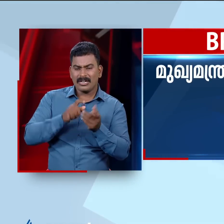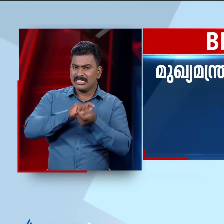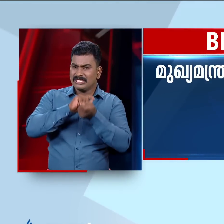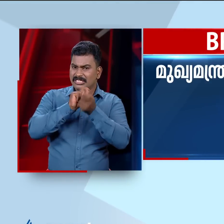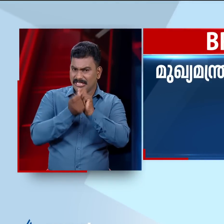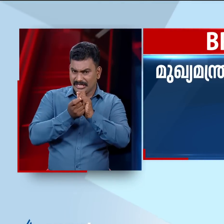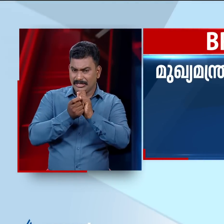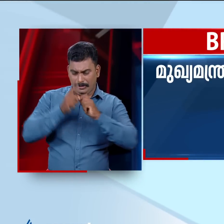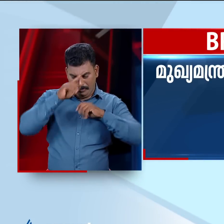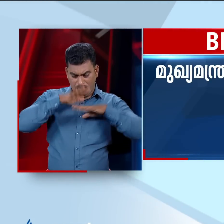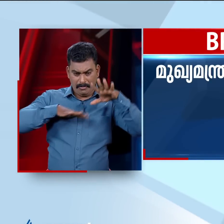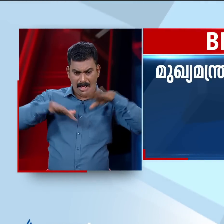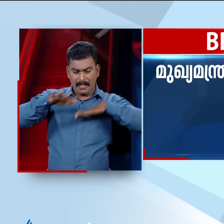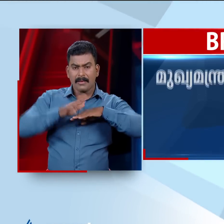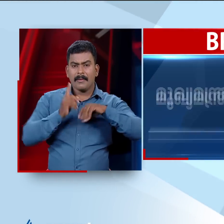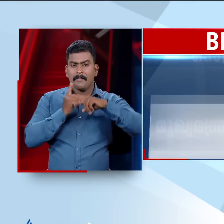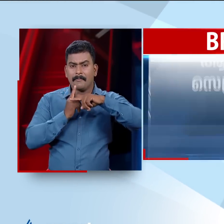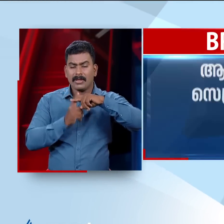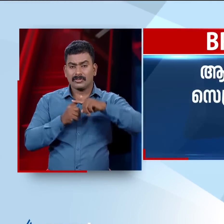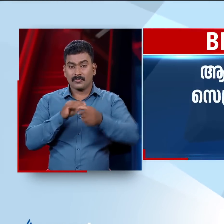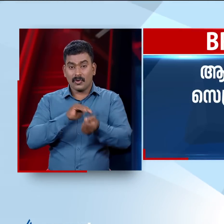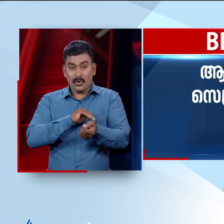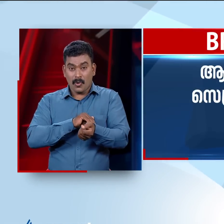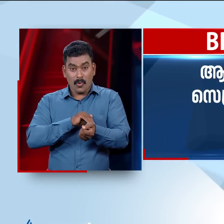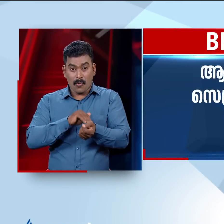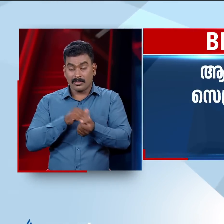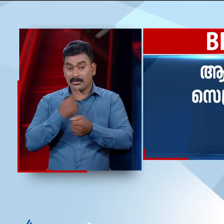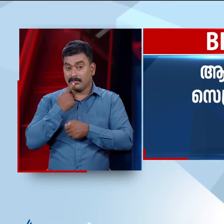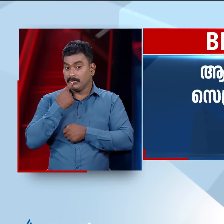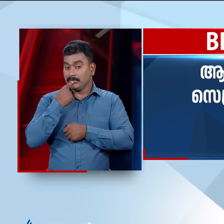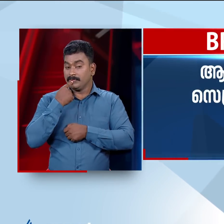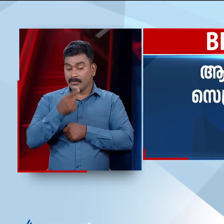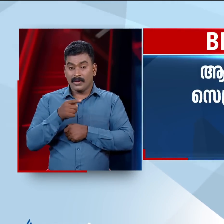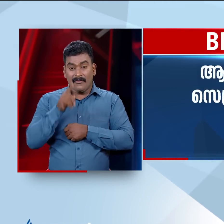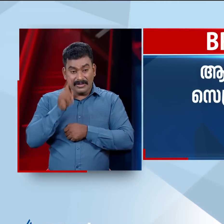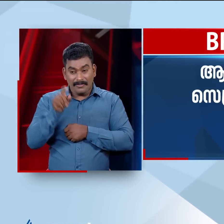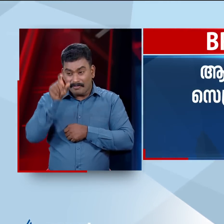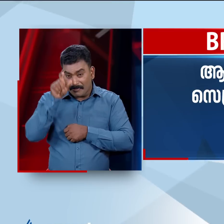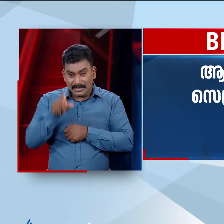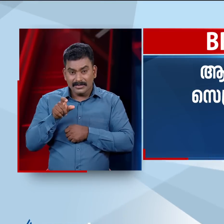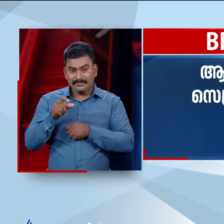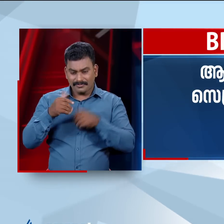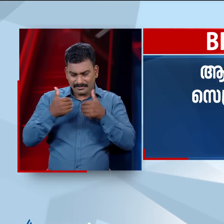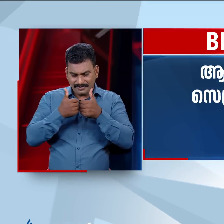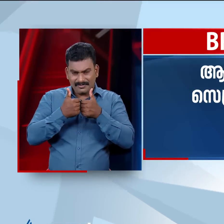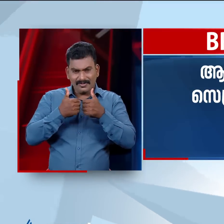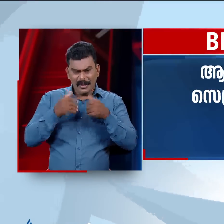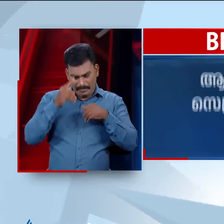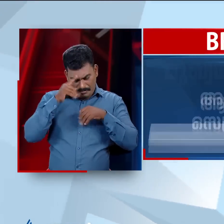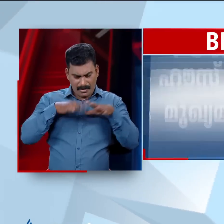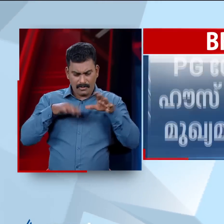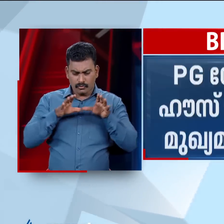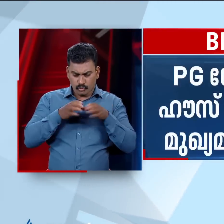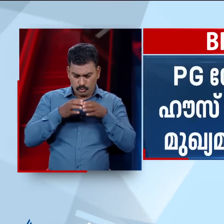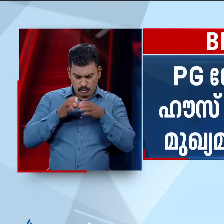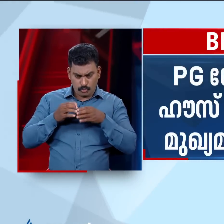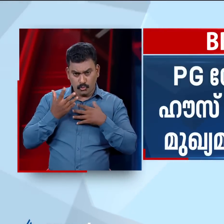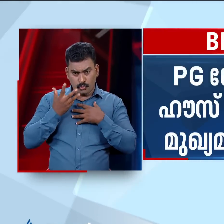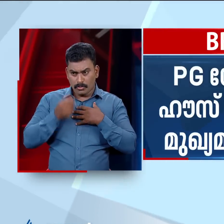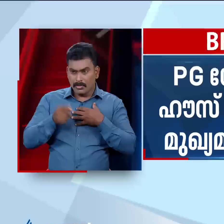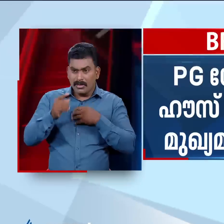രോഗിയുടെ അല്ലെങ്കിൽ കൊണ്ടുവരുന്ന ആളുടെ അസുഖത്തിന്റെ തീവ്രതയും അവസ്ഥയും അനുസരിച്ച് തരം തിരിച്ച് ചികിത്സിക്കുന്ന തരത്തിലുള്ള സംവിധാനം വേണമെന്ന് ആവശ്യപ്പെട്ട്